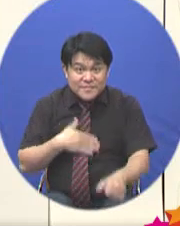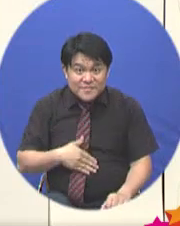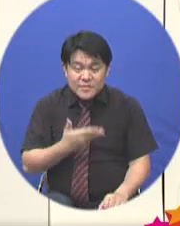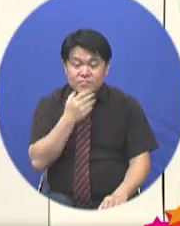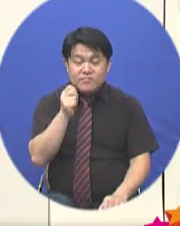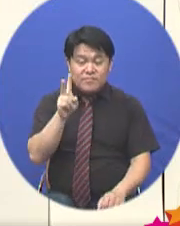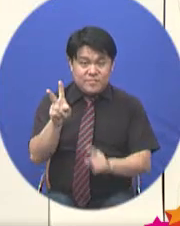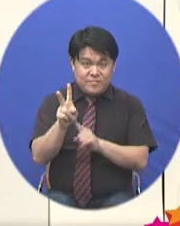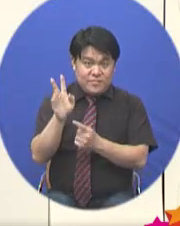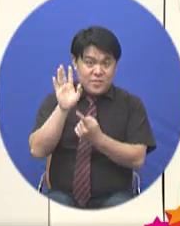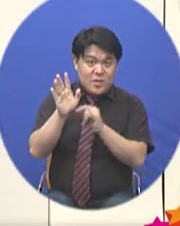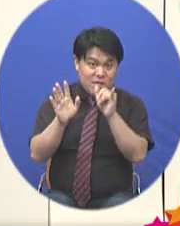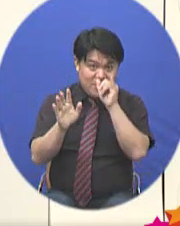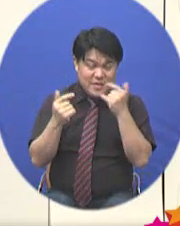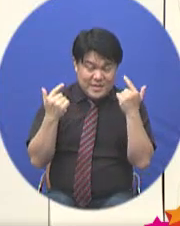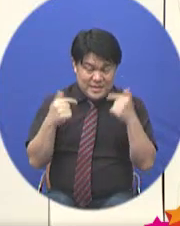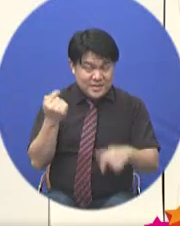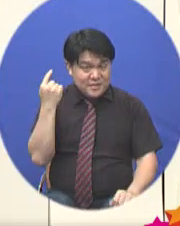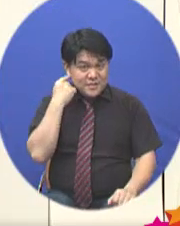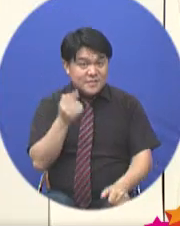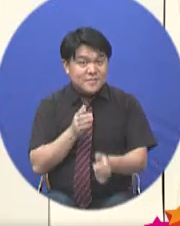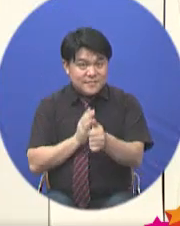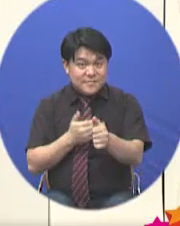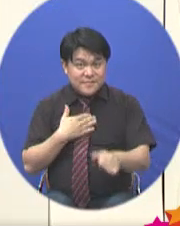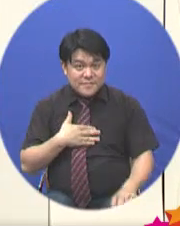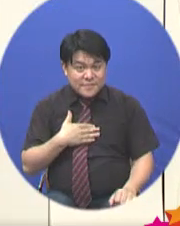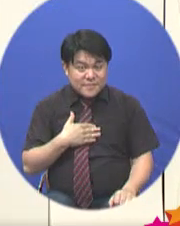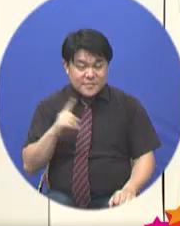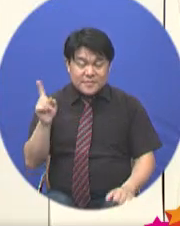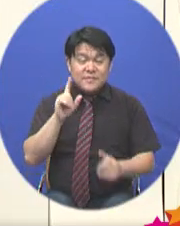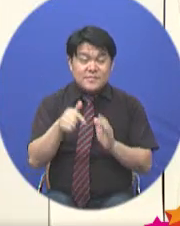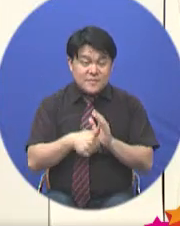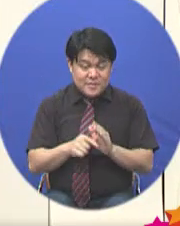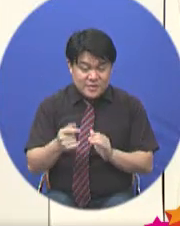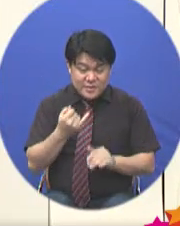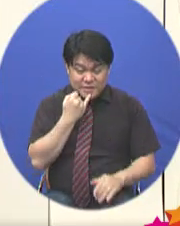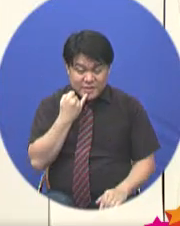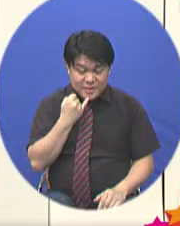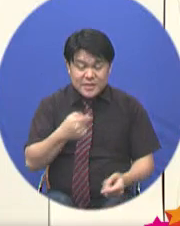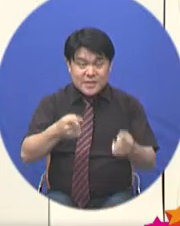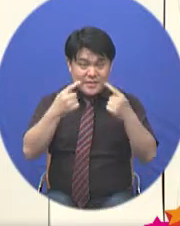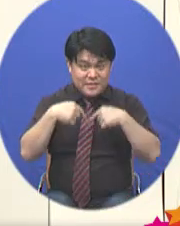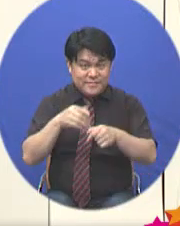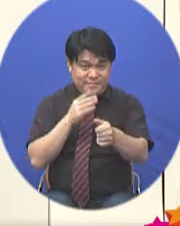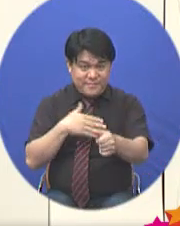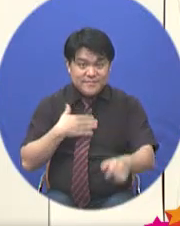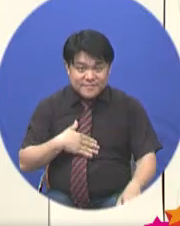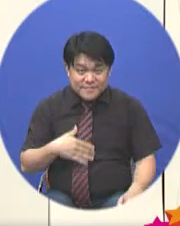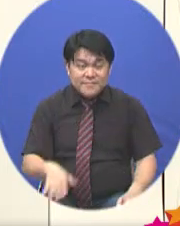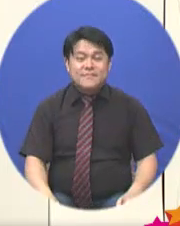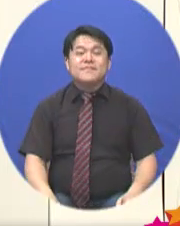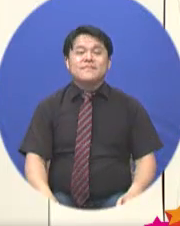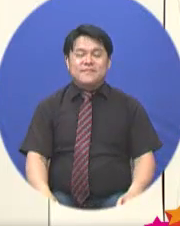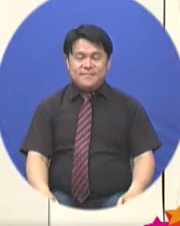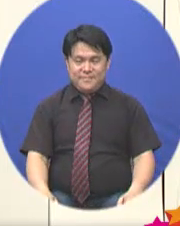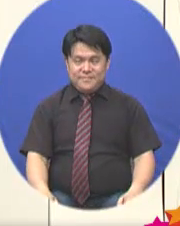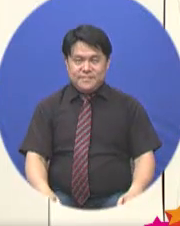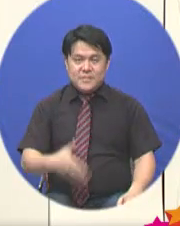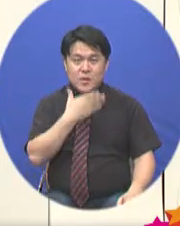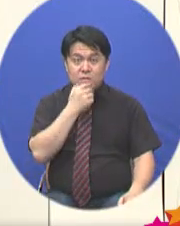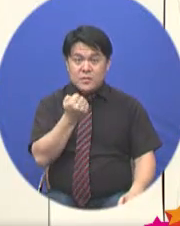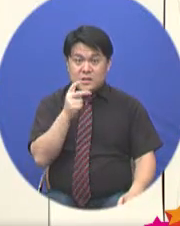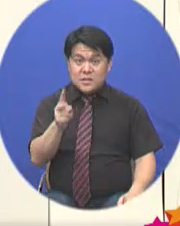저희 북지TV 생방송 전국 그래요. 나눔 노래자랑에 항상 함께한다고 생각하세요. 그래요.